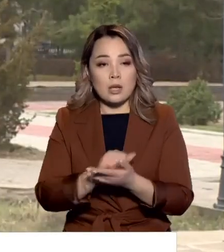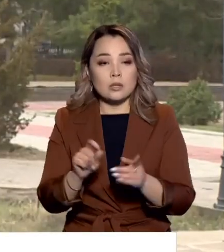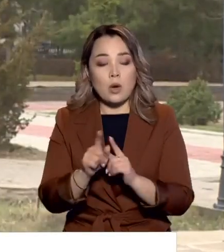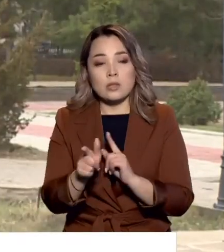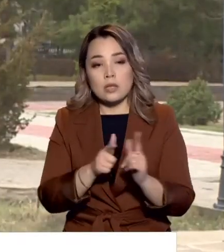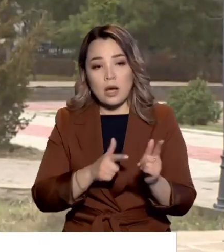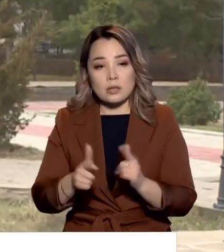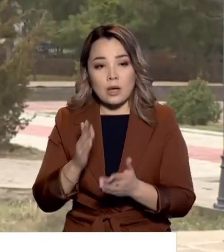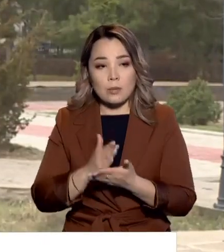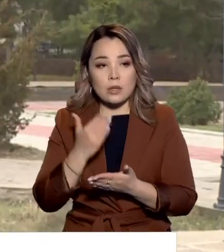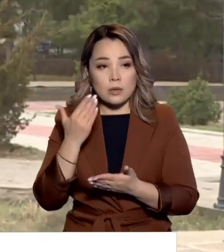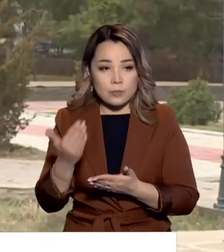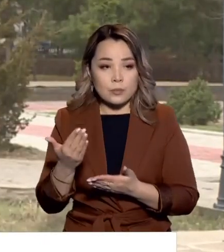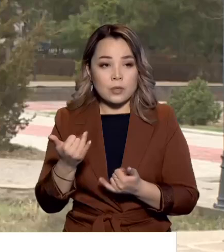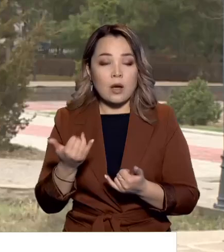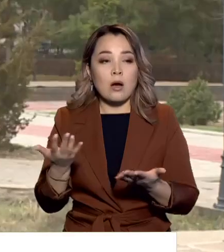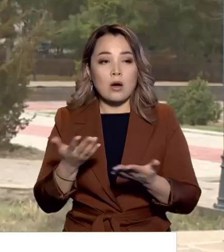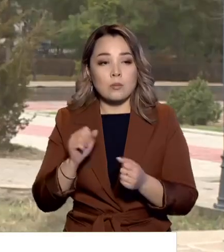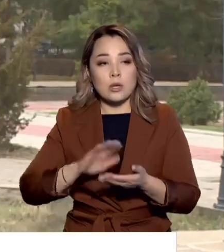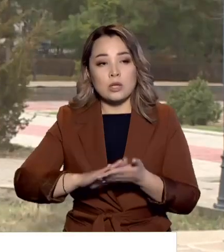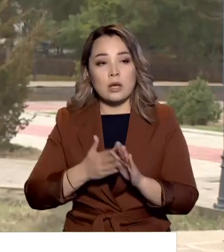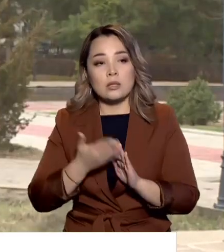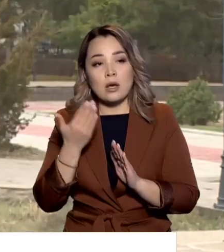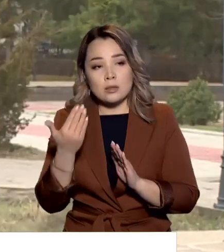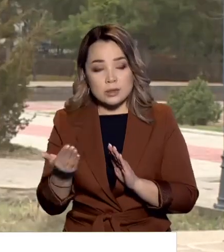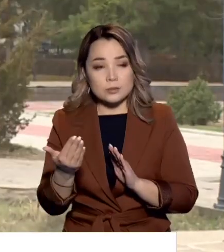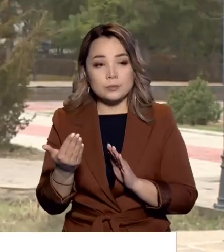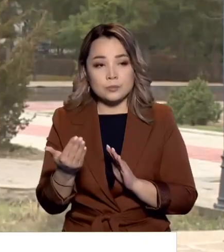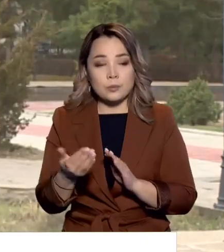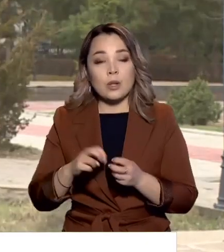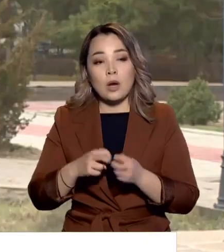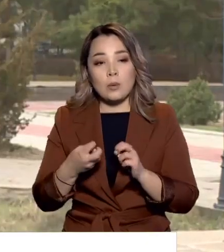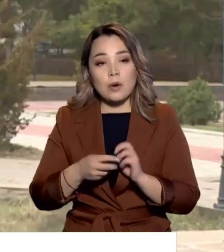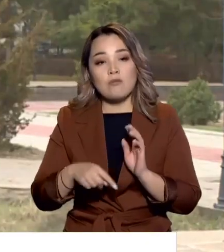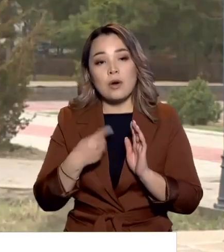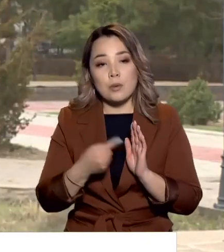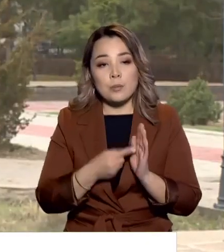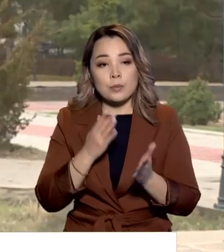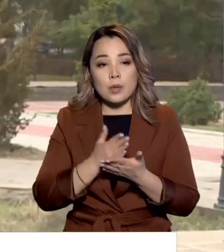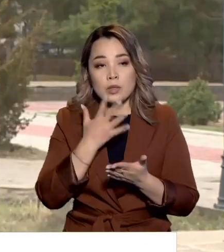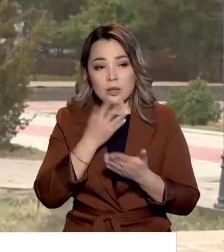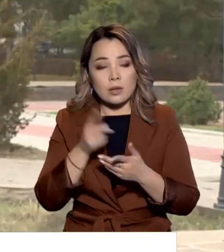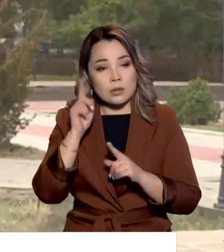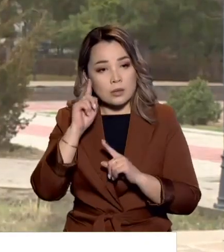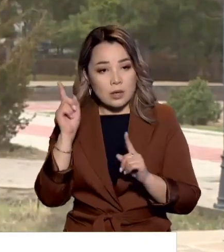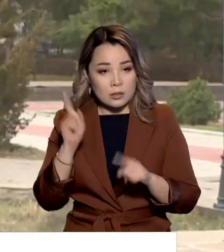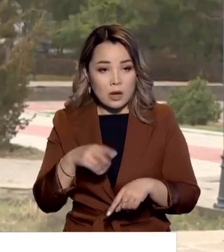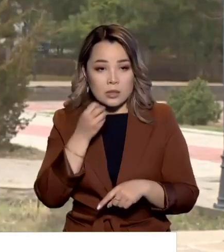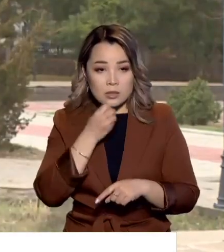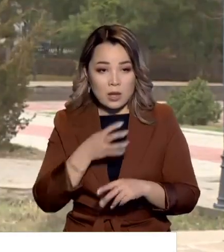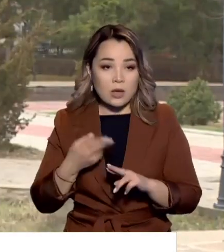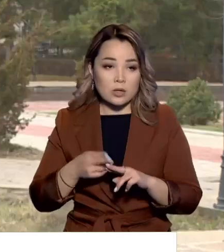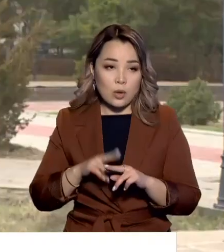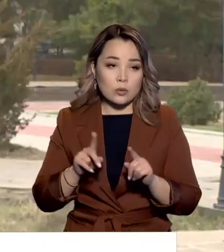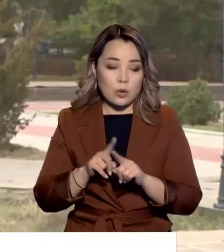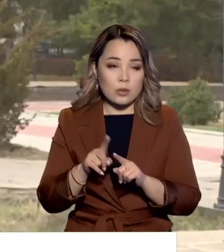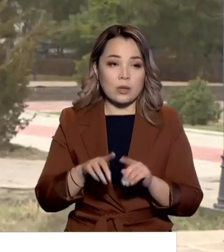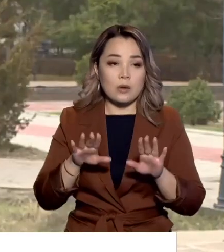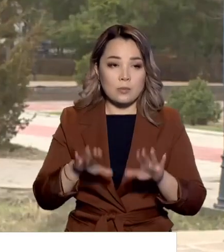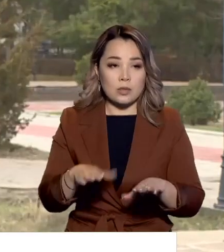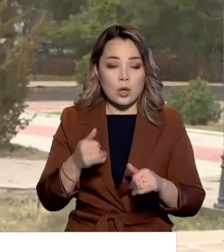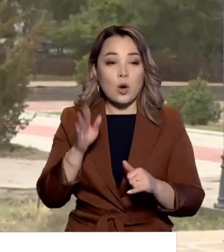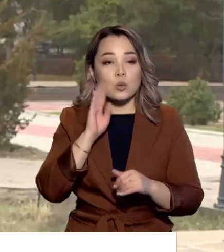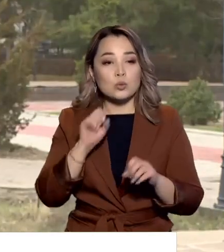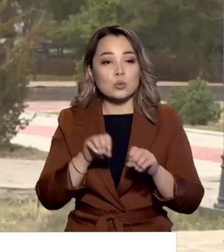бәрін дайындап қойдық. Қандай жаңағы осы жерде проблемный вопростар болған өзіміз білеміз жақсы, өйткені қазір мына кәріз жүйелерді,